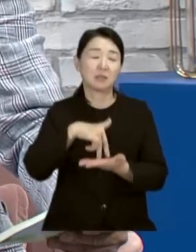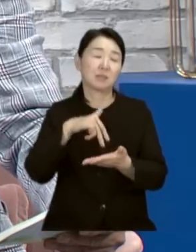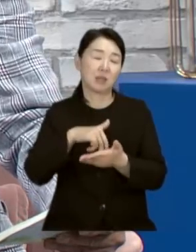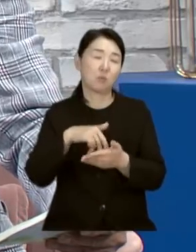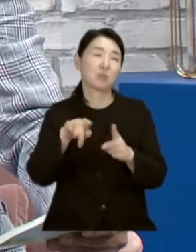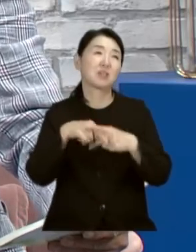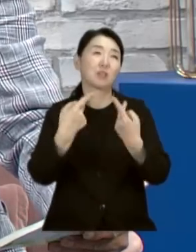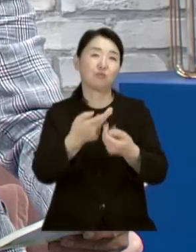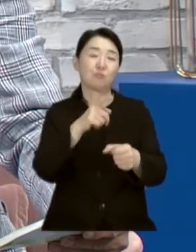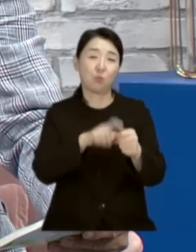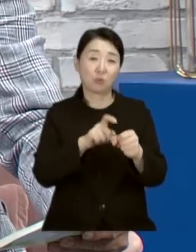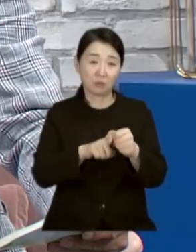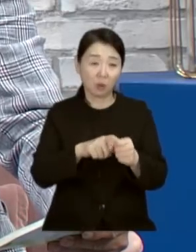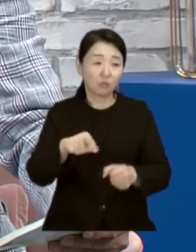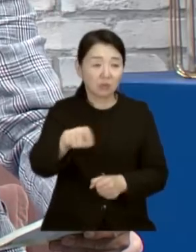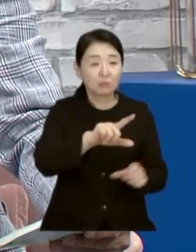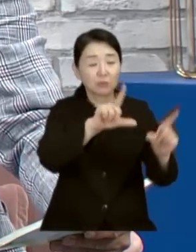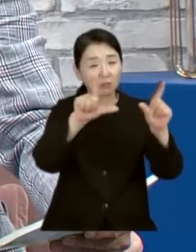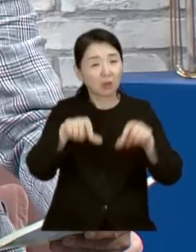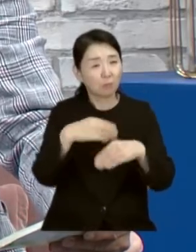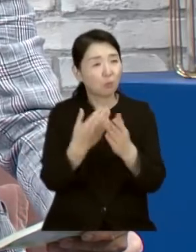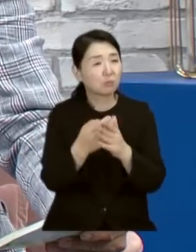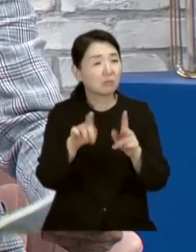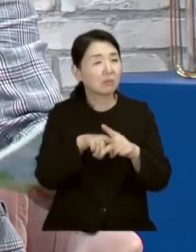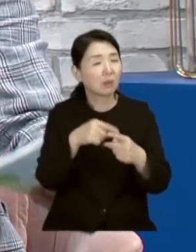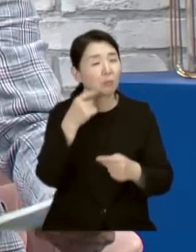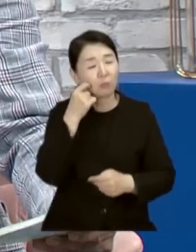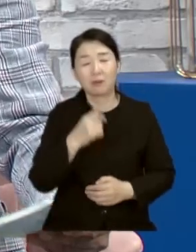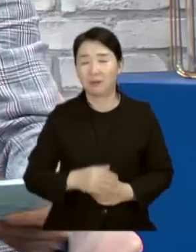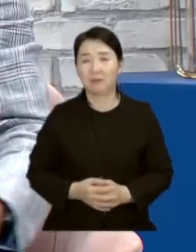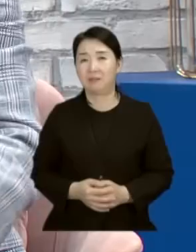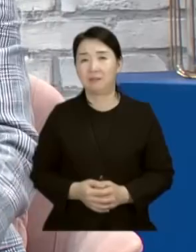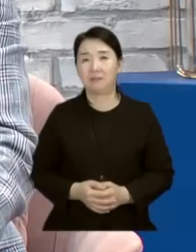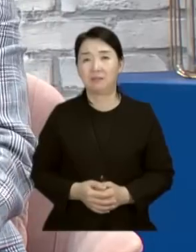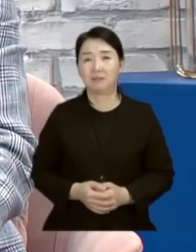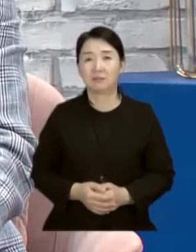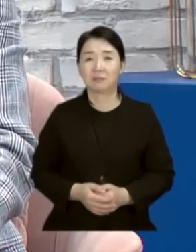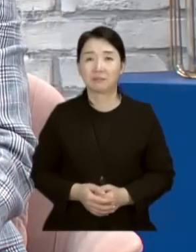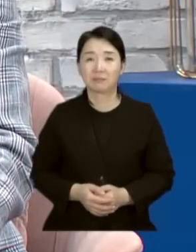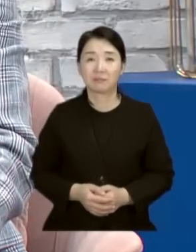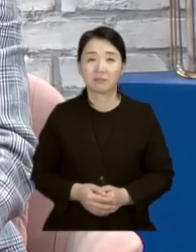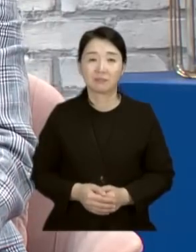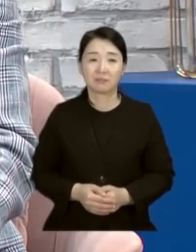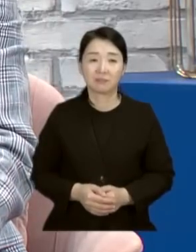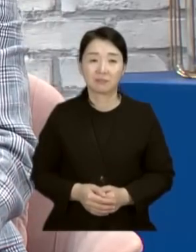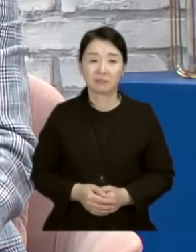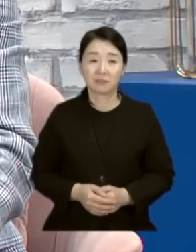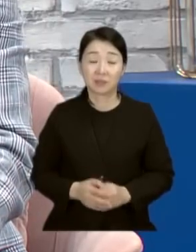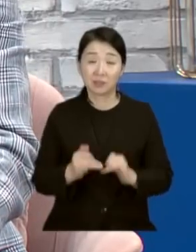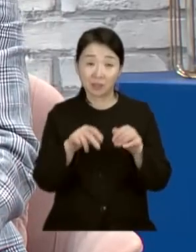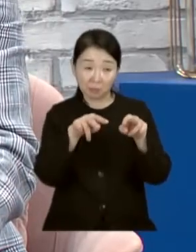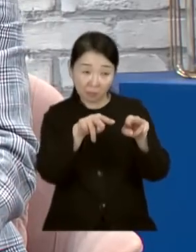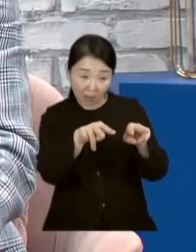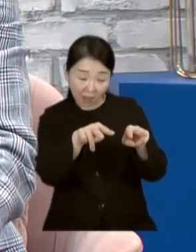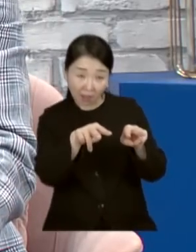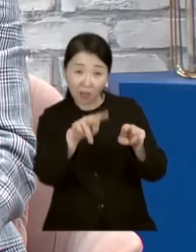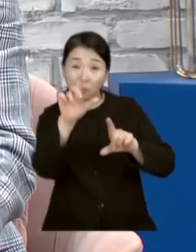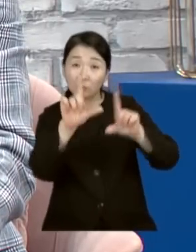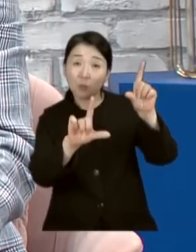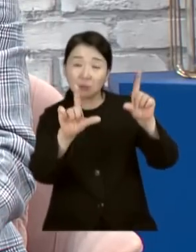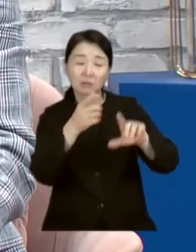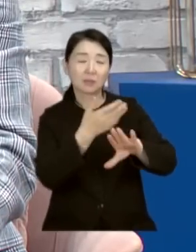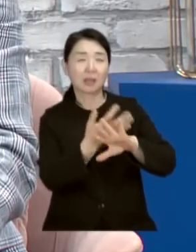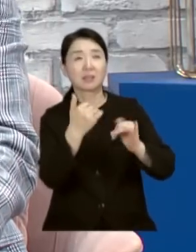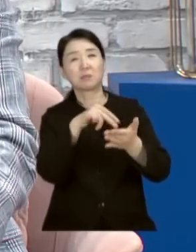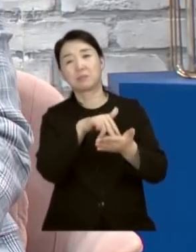모르잖아요. 참, 그렇죠. 우리가 그분들의 삶을 우리가 다 모르는데 아무래도 정말 그런 분들을 바라보는